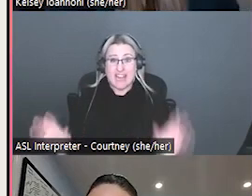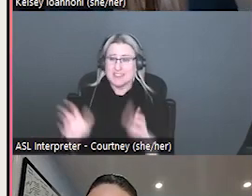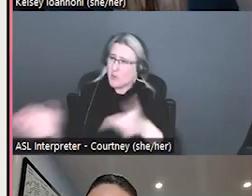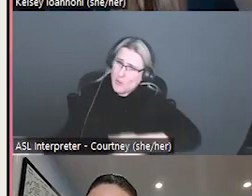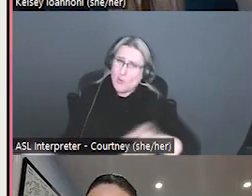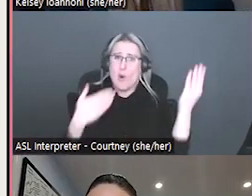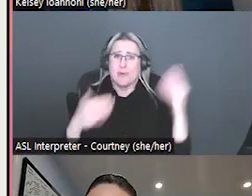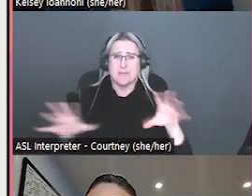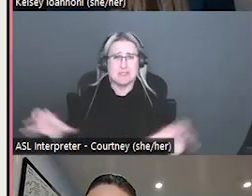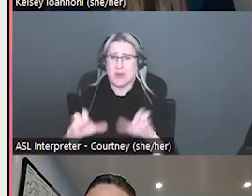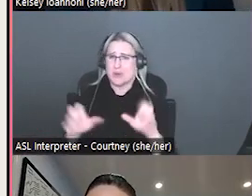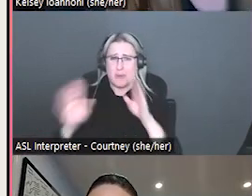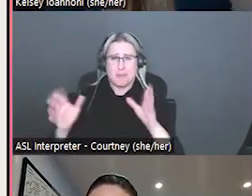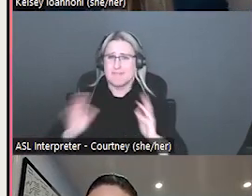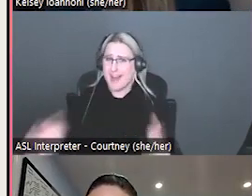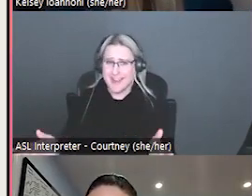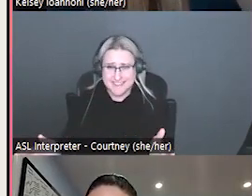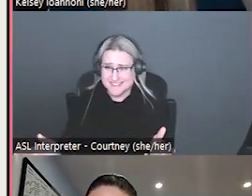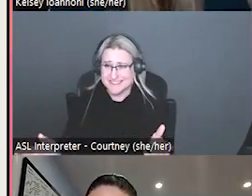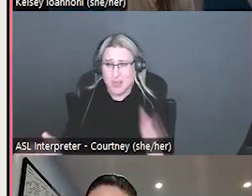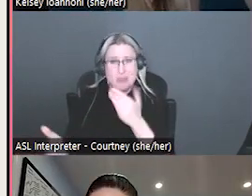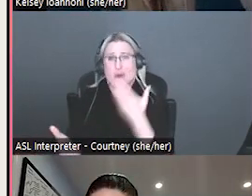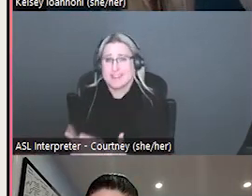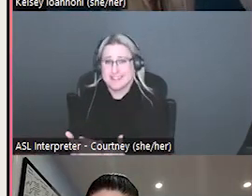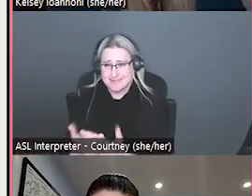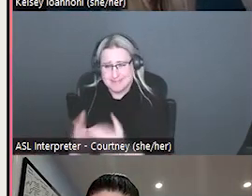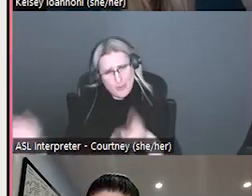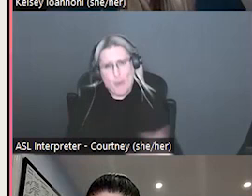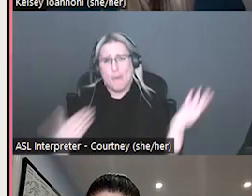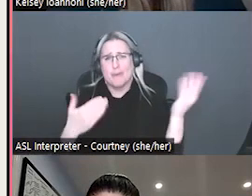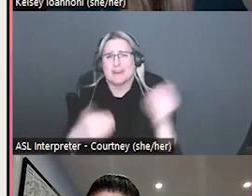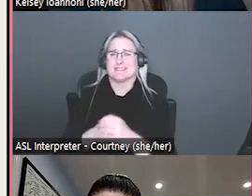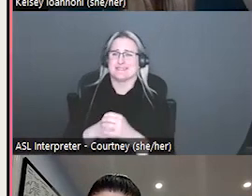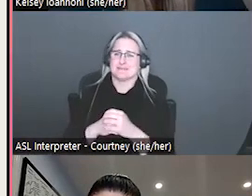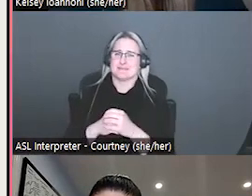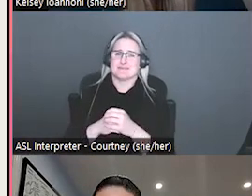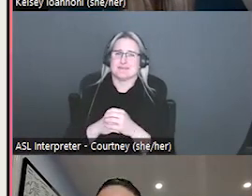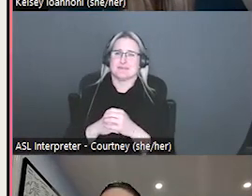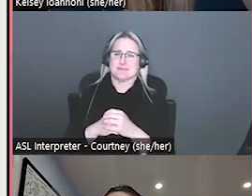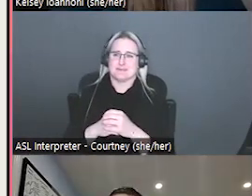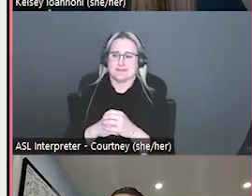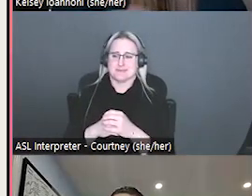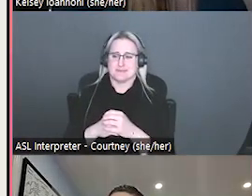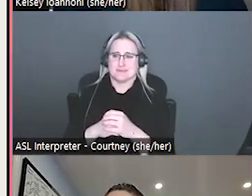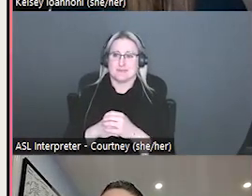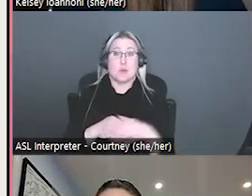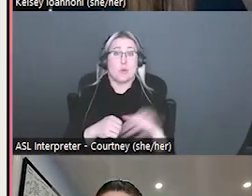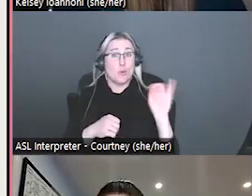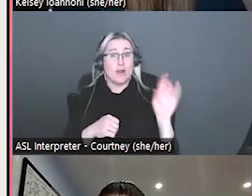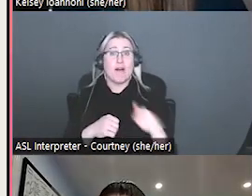les, donc les gens vous diront, allez chercher, allez vous faire un massage, ça va être bon, ne vous en faites